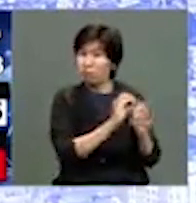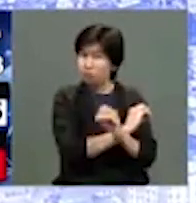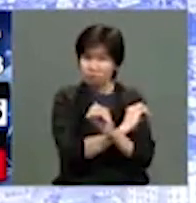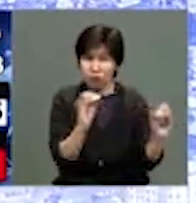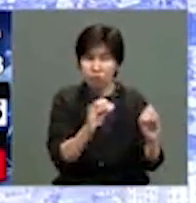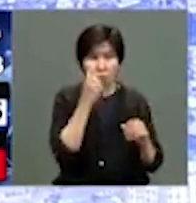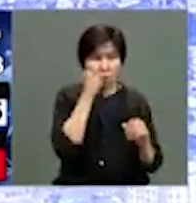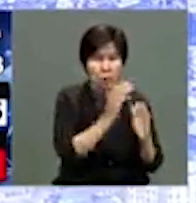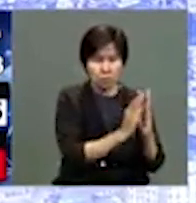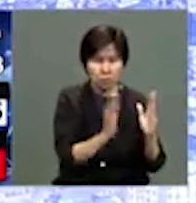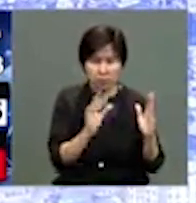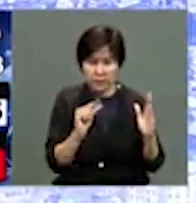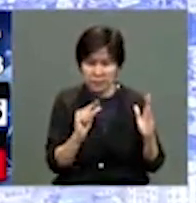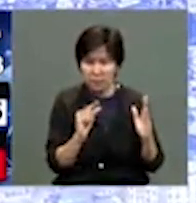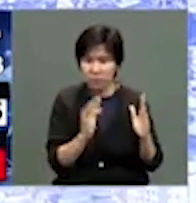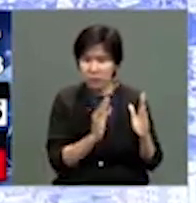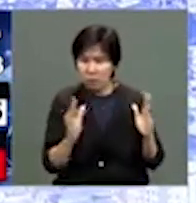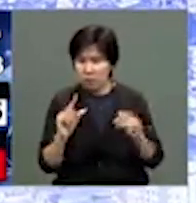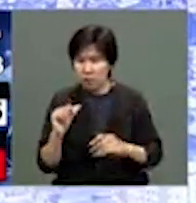อีก 20วันที่ 21